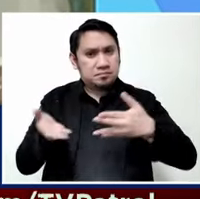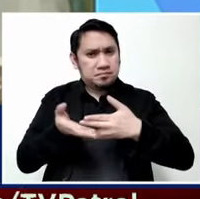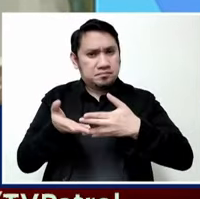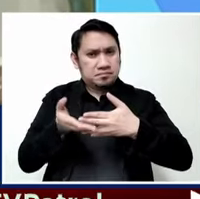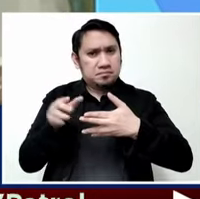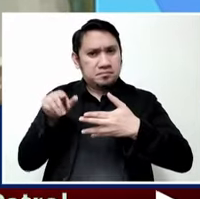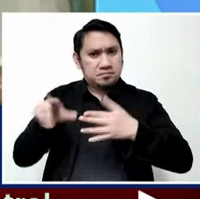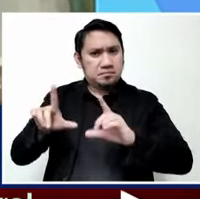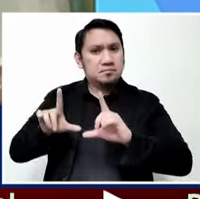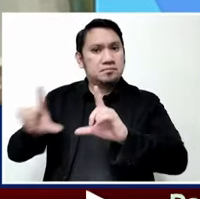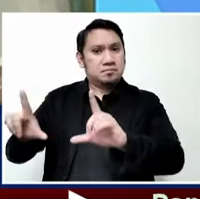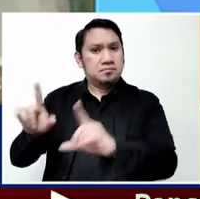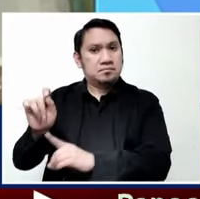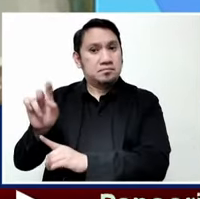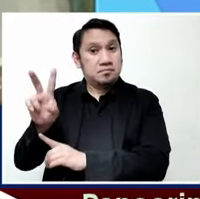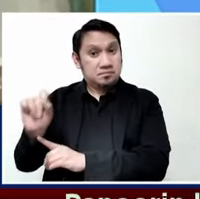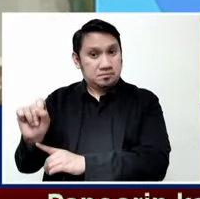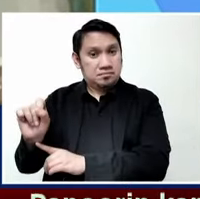Congressman Arnulfo Teves Jr.,